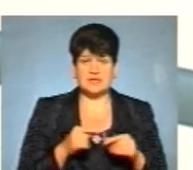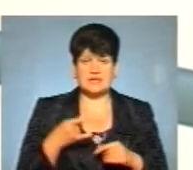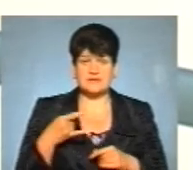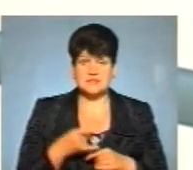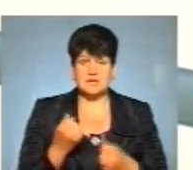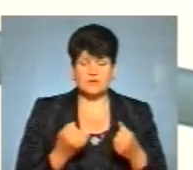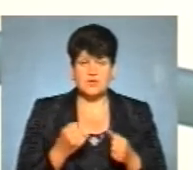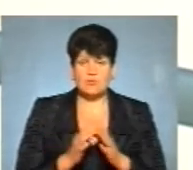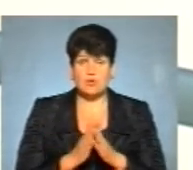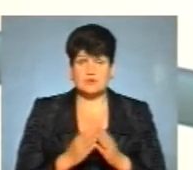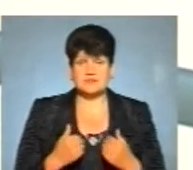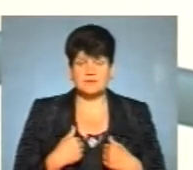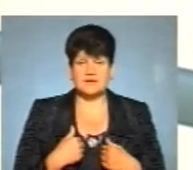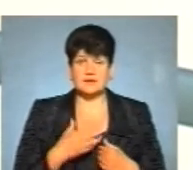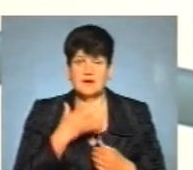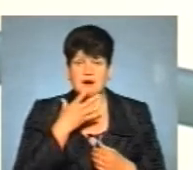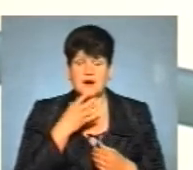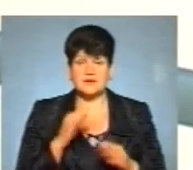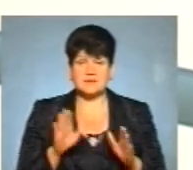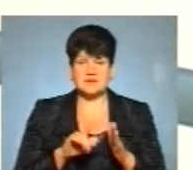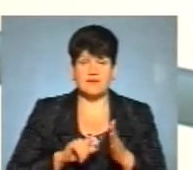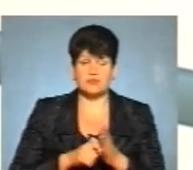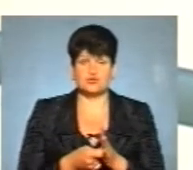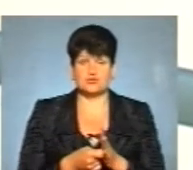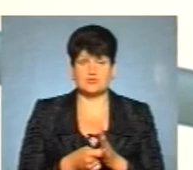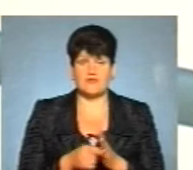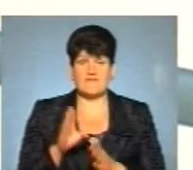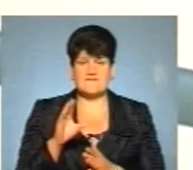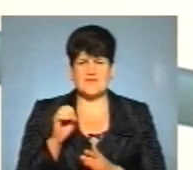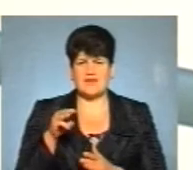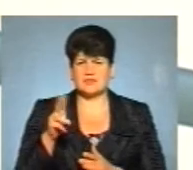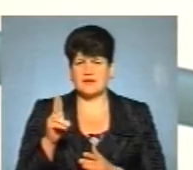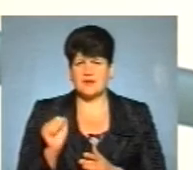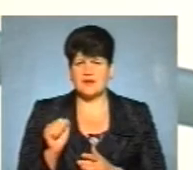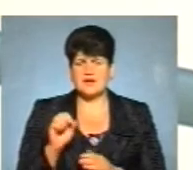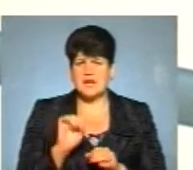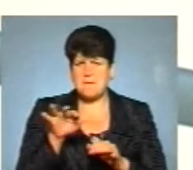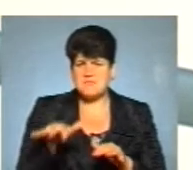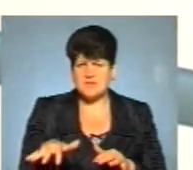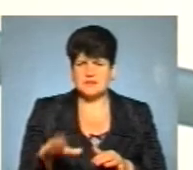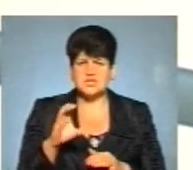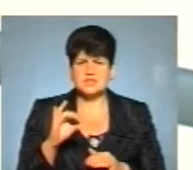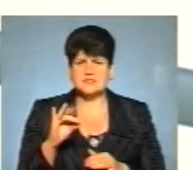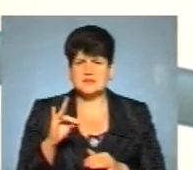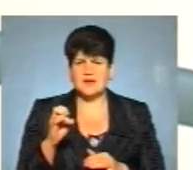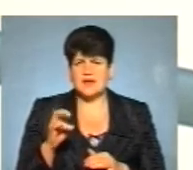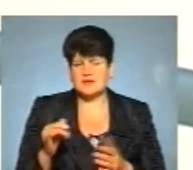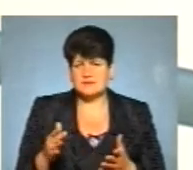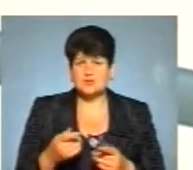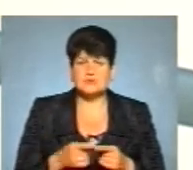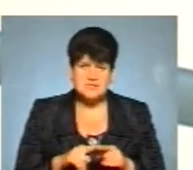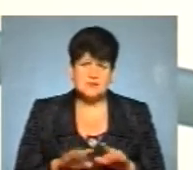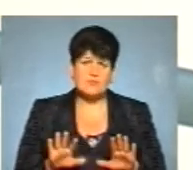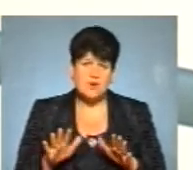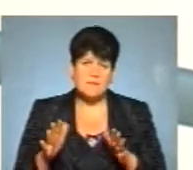попросив мене, знаєте, тут карна пісня, я вімкну «Ветка рябини» чи «Ветка сирені». Ну, тобто такі моменти